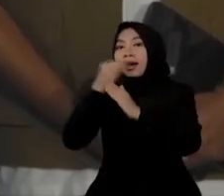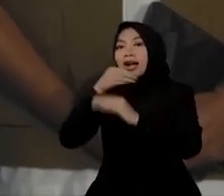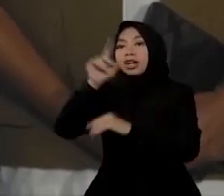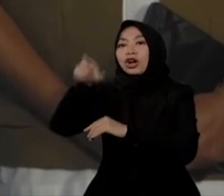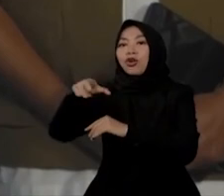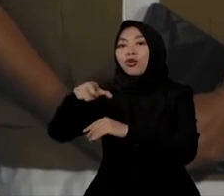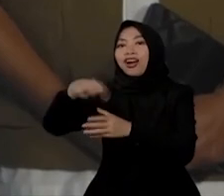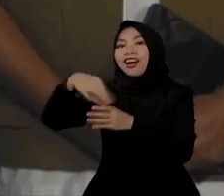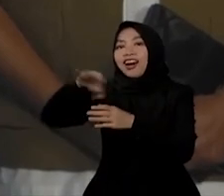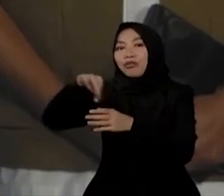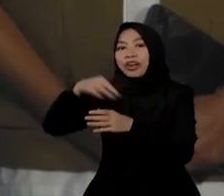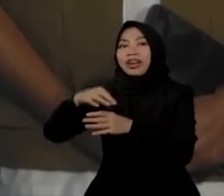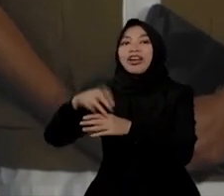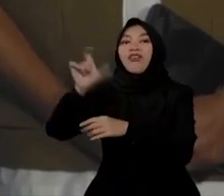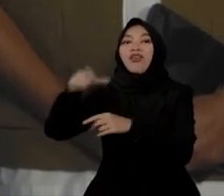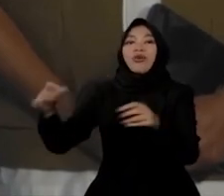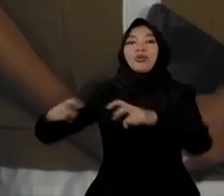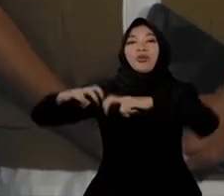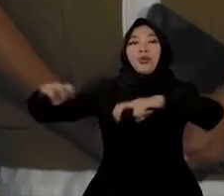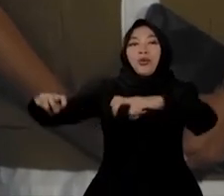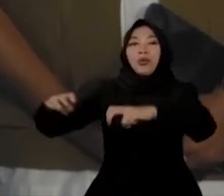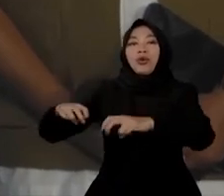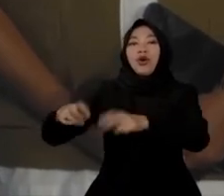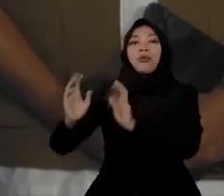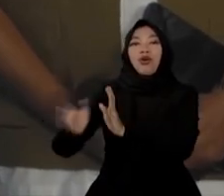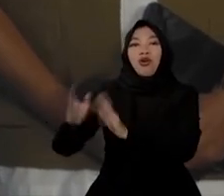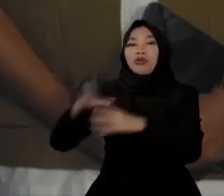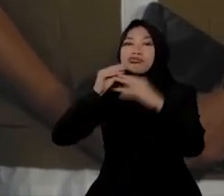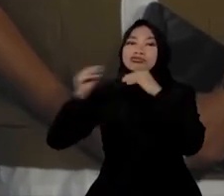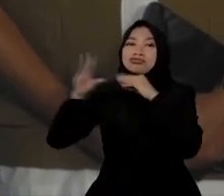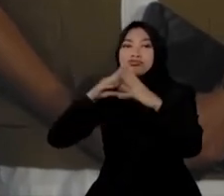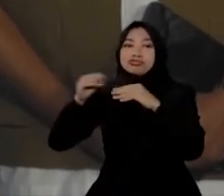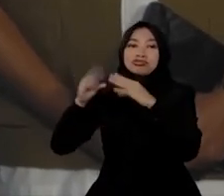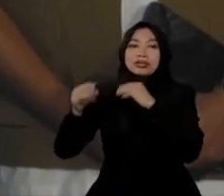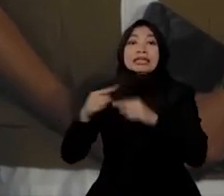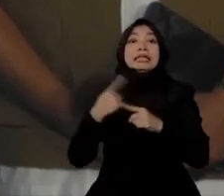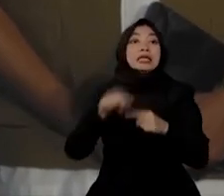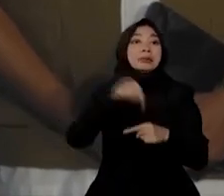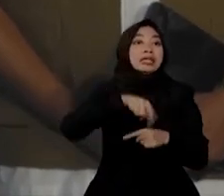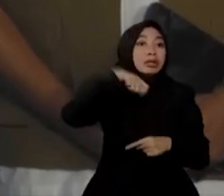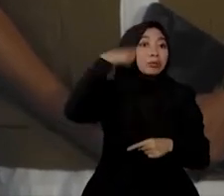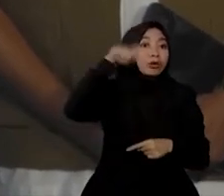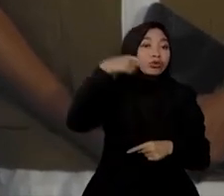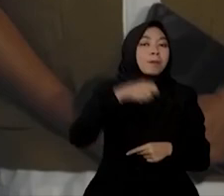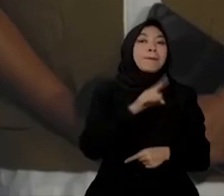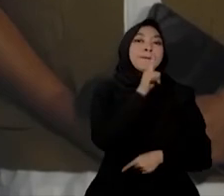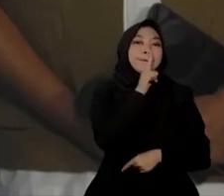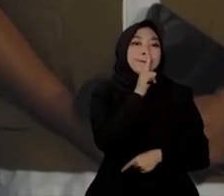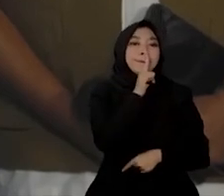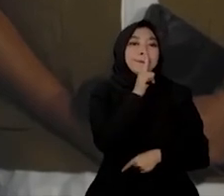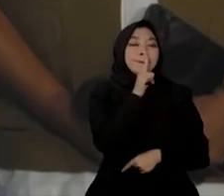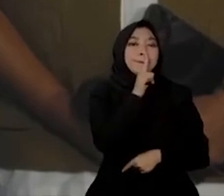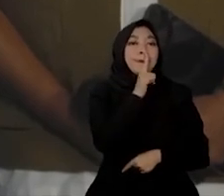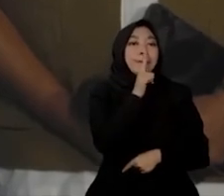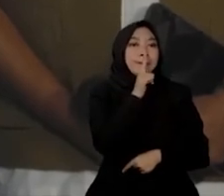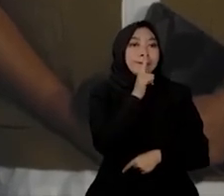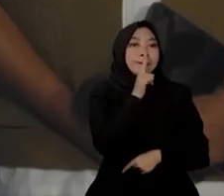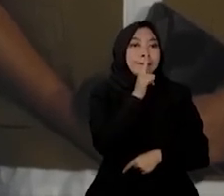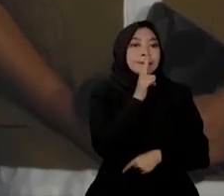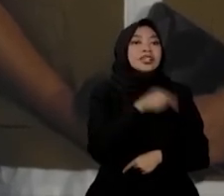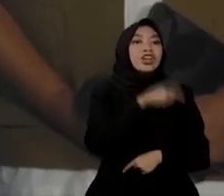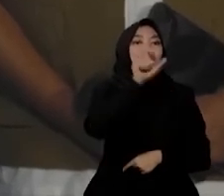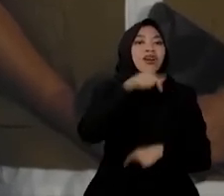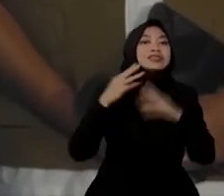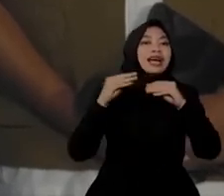ngobrol. Kalau di bioskop justru semua diam. Dan kalaupun ada percakapan, maka percakapan itu antar orang yang